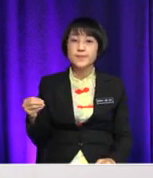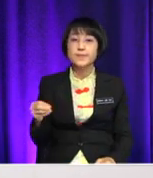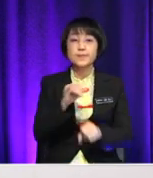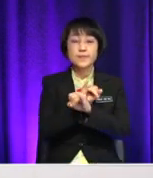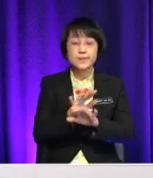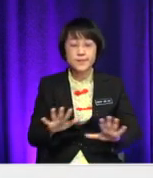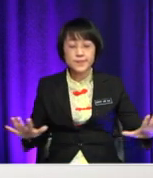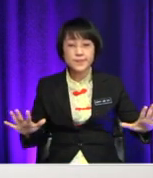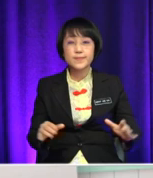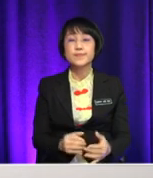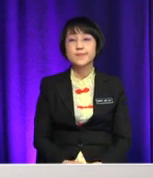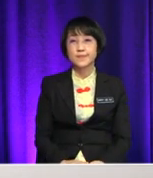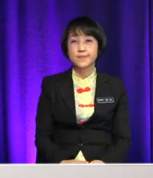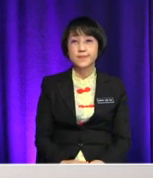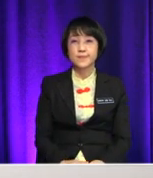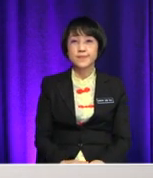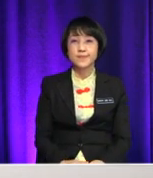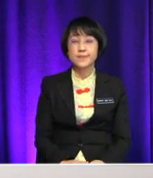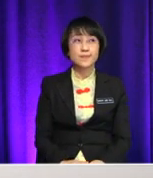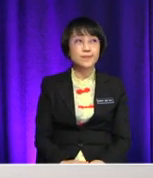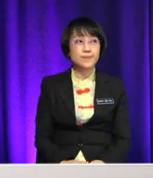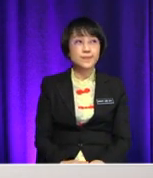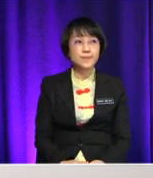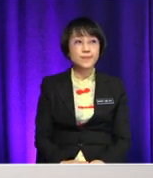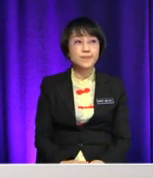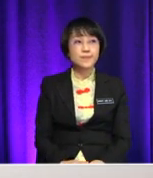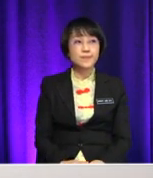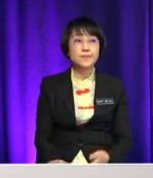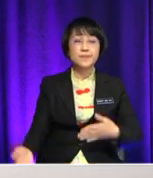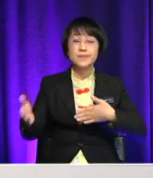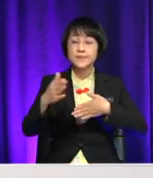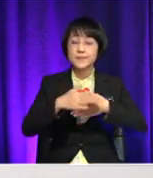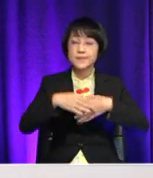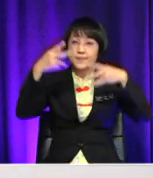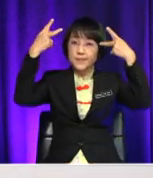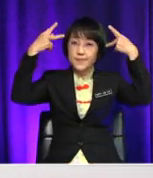ciri-ciri pelancung hijau kembali kepada saudara pengungsi